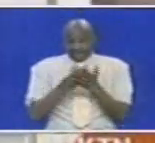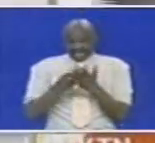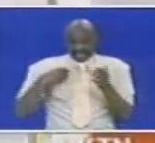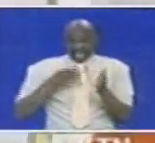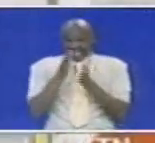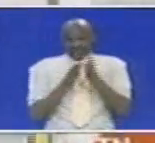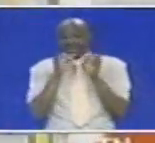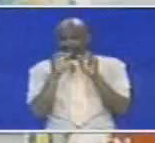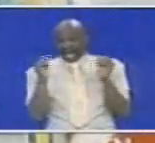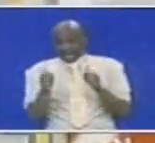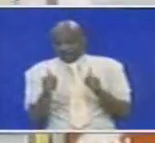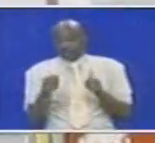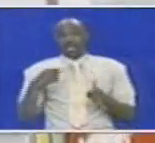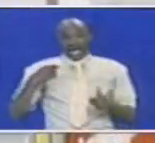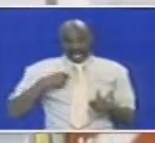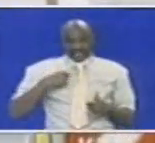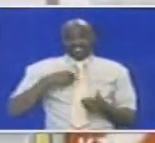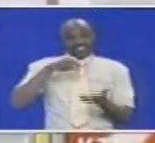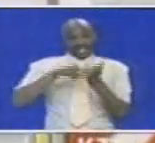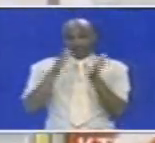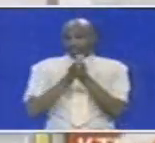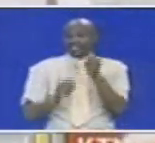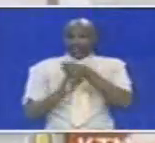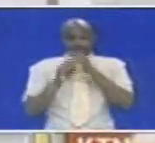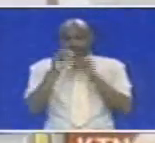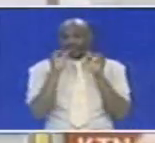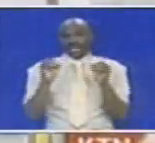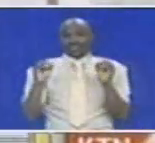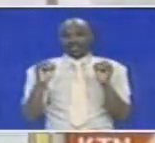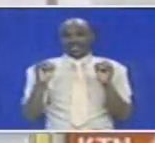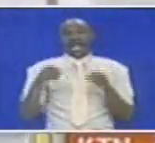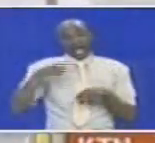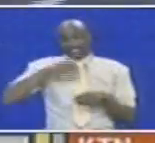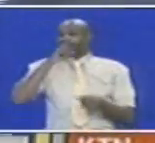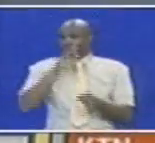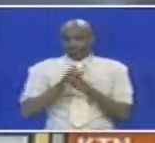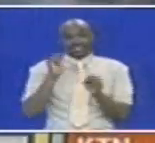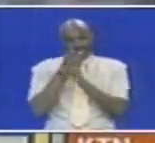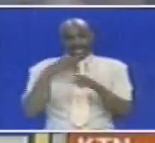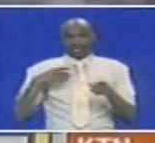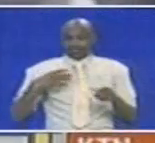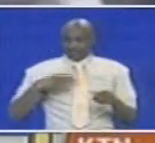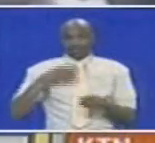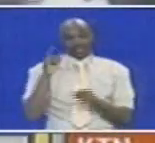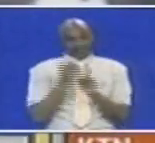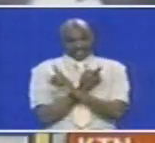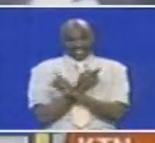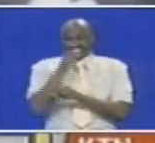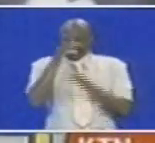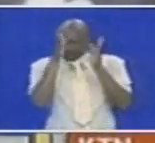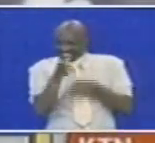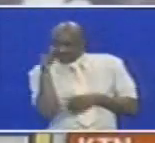haitajengwa, we will not stand with you because that is not what we promised the people of Kenya. Wale hawa huyo huyo